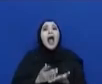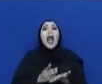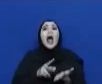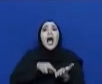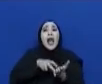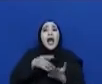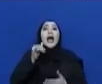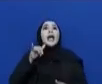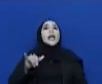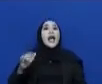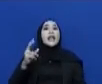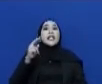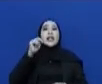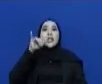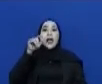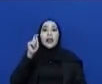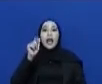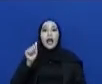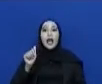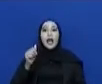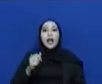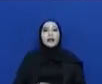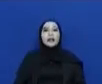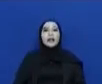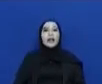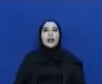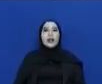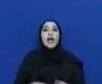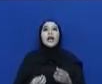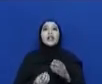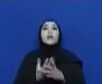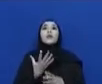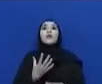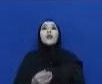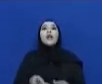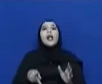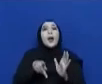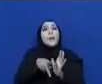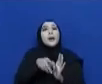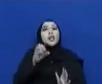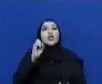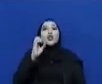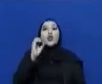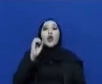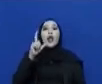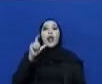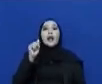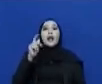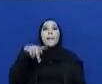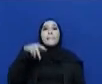menyelesaikan persoalan uighur persoalan Myanmar dan juga persoalan Palestina terima kasih